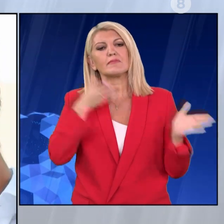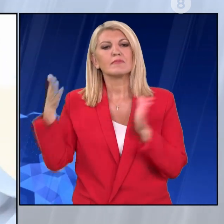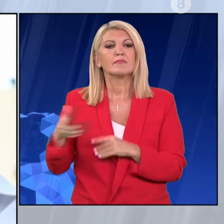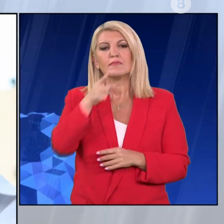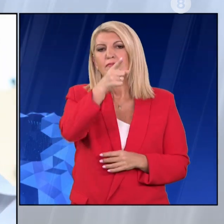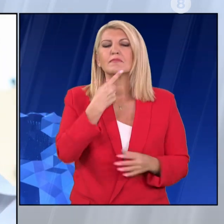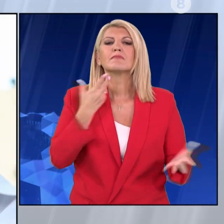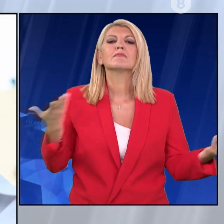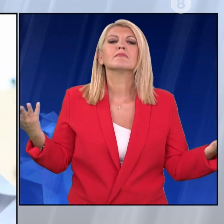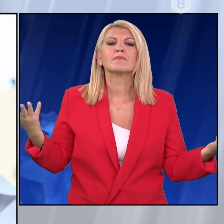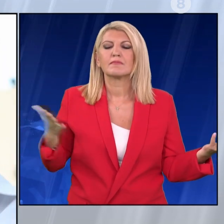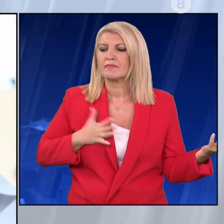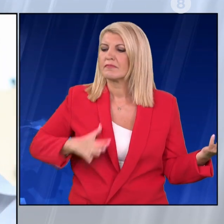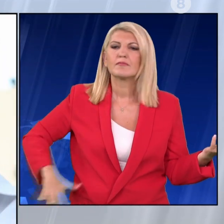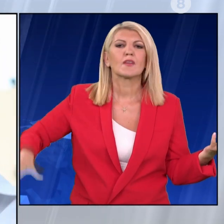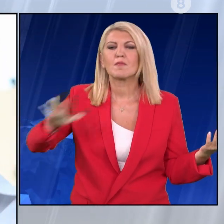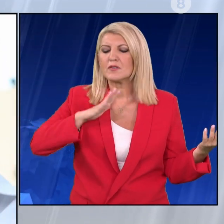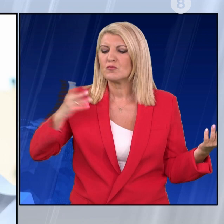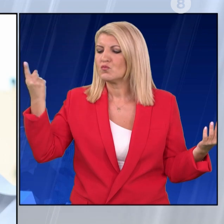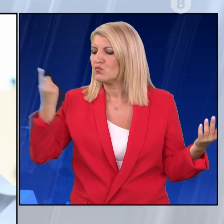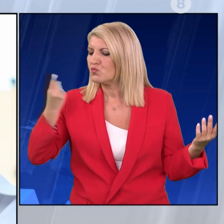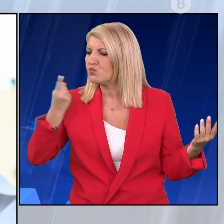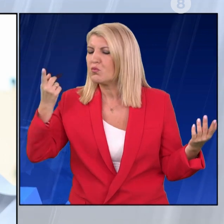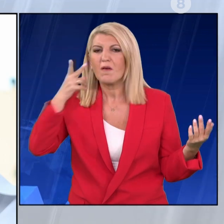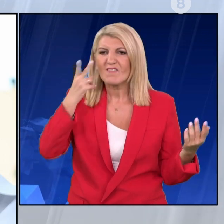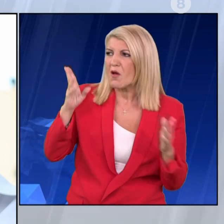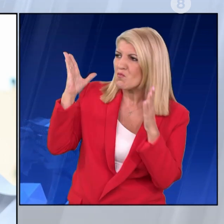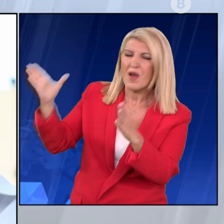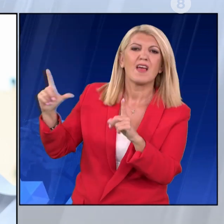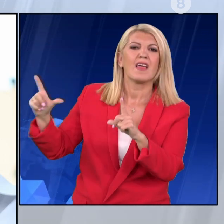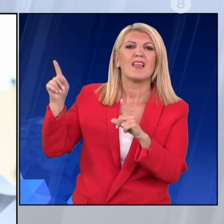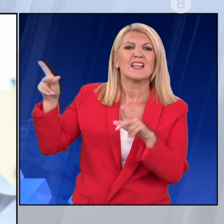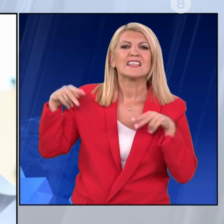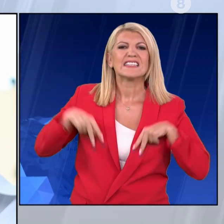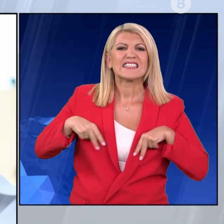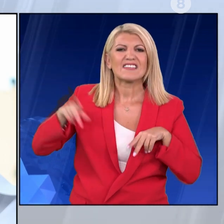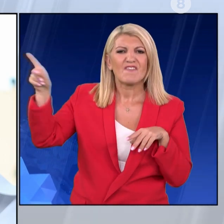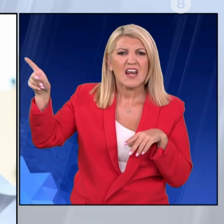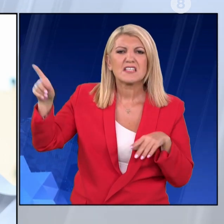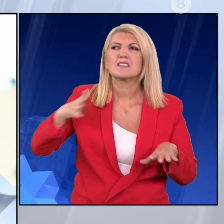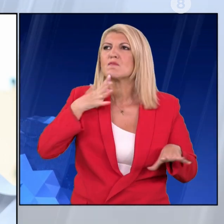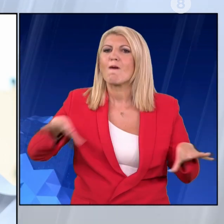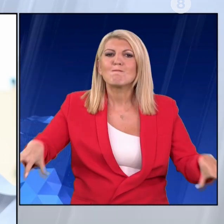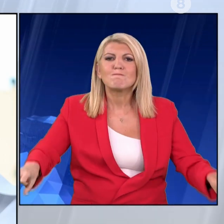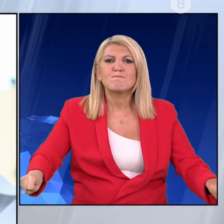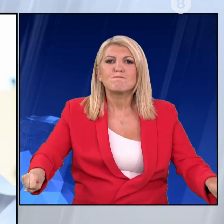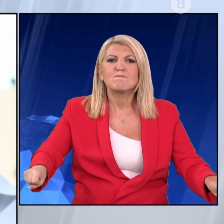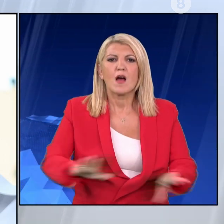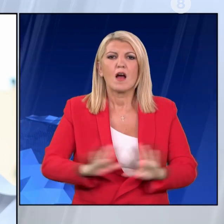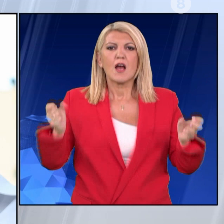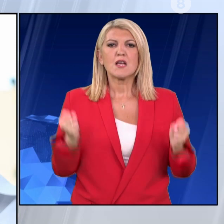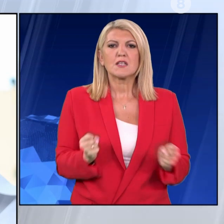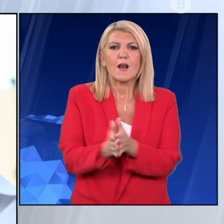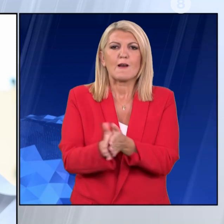χαμένοι στον κόσμο μας στα ποσοστά μας στις καρέκλες μας βαθιά νυχτωμένοι σήμερα στη μεταμόρφωση καρδίτσας μας έλεγαν συγχαρητήρια για το αποτέλεσμα και